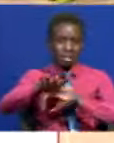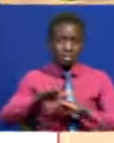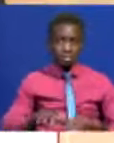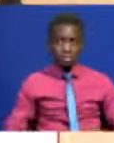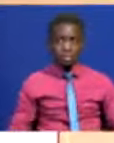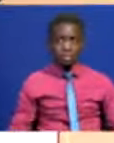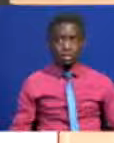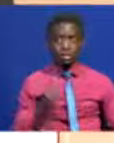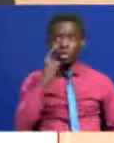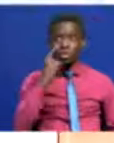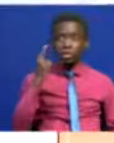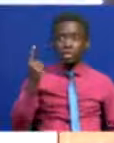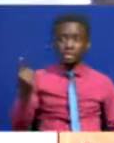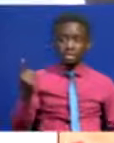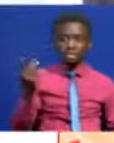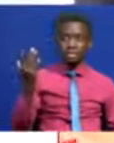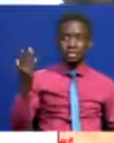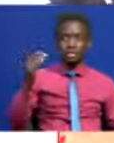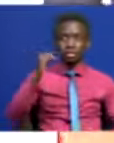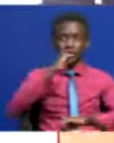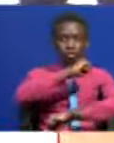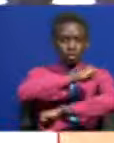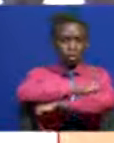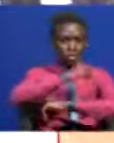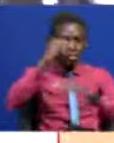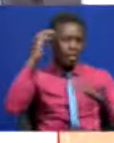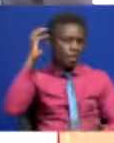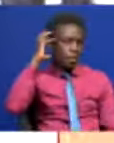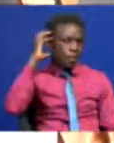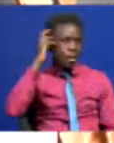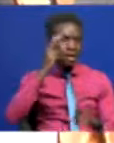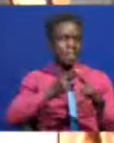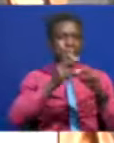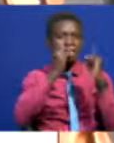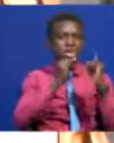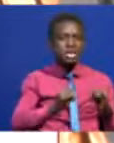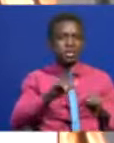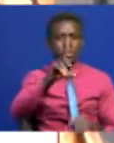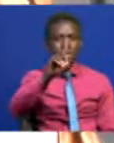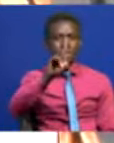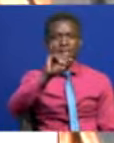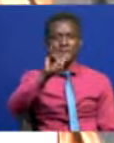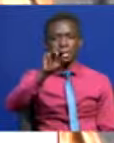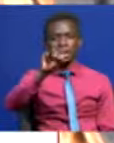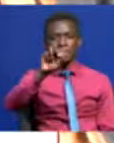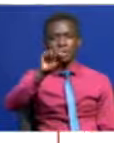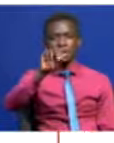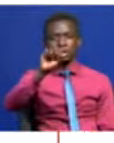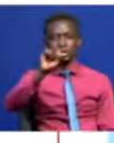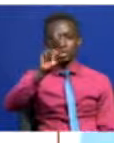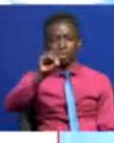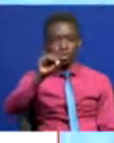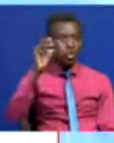Hafla ya nne ya mahafali ya chuo cha The New Dimension College iliandaliwa katika bustani ya Memorial Park jijini